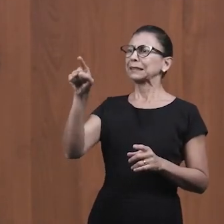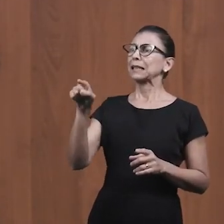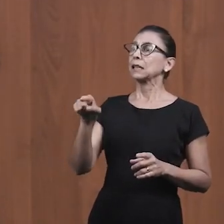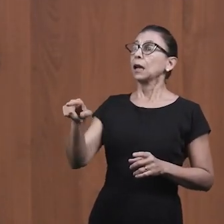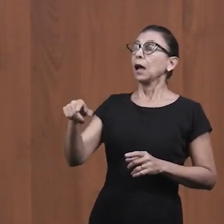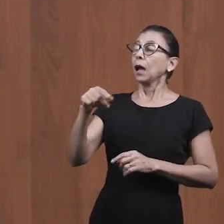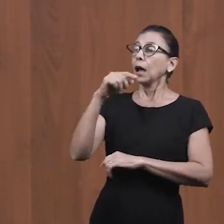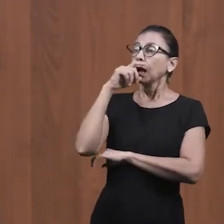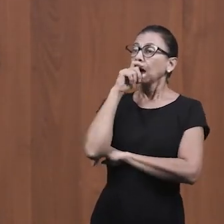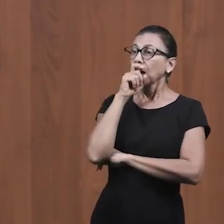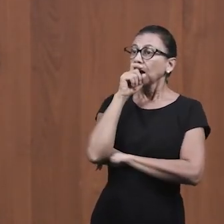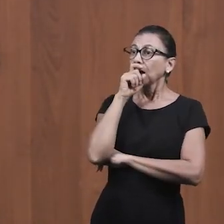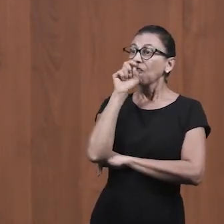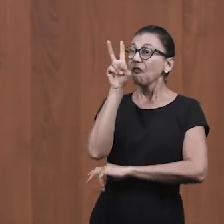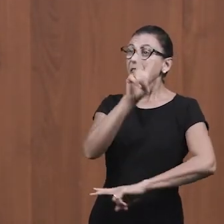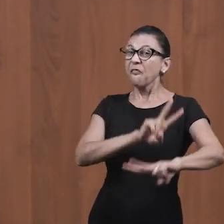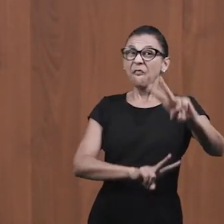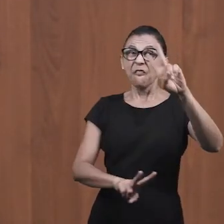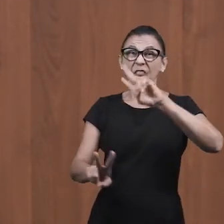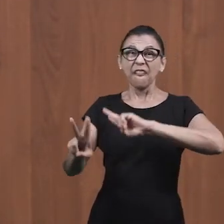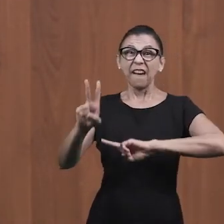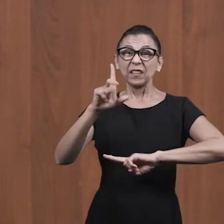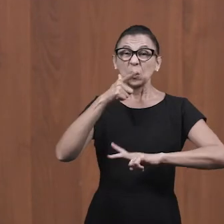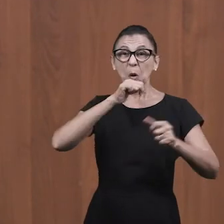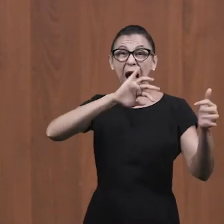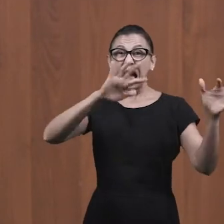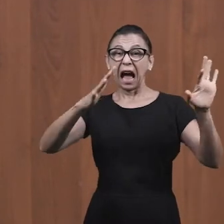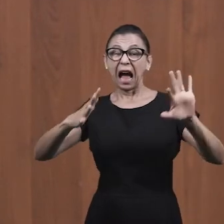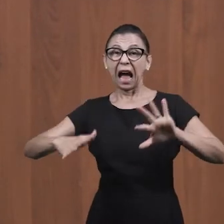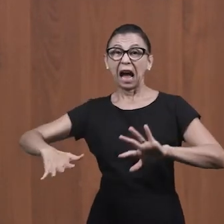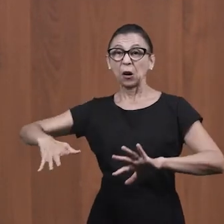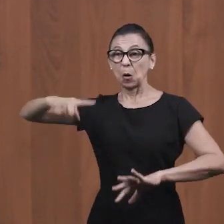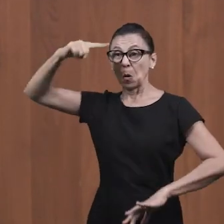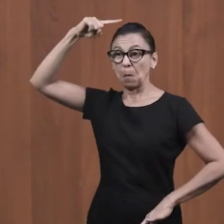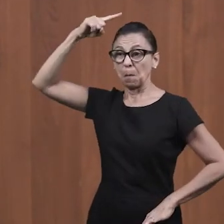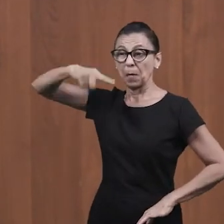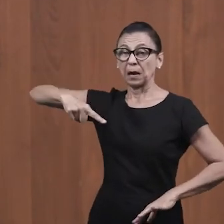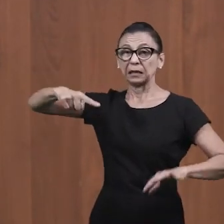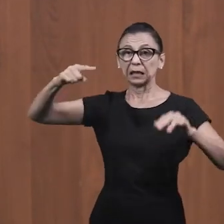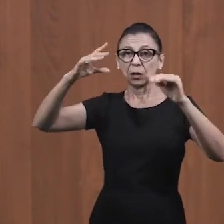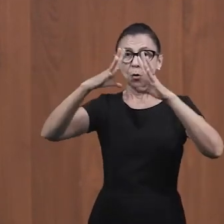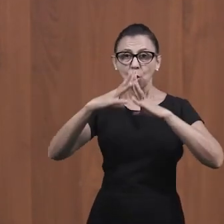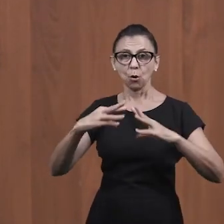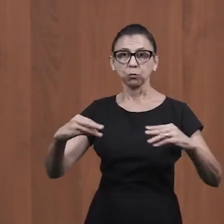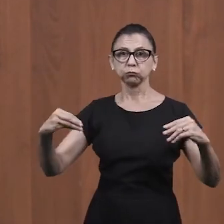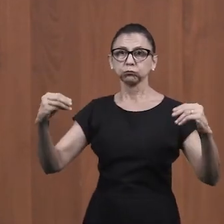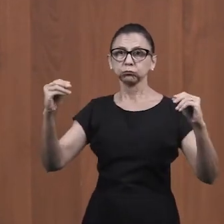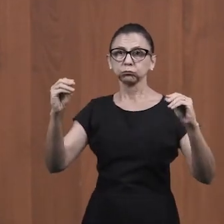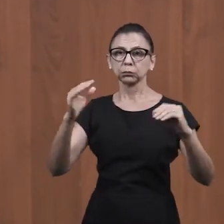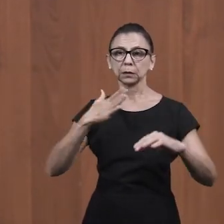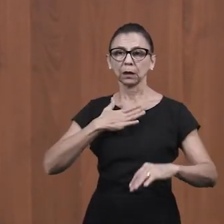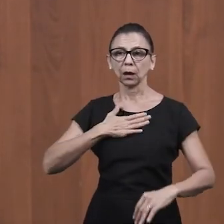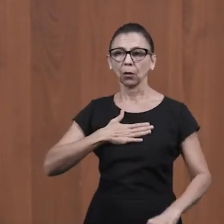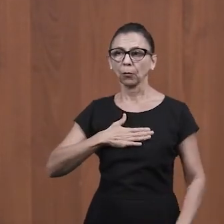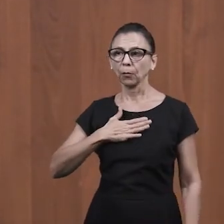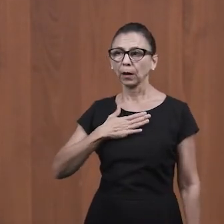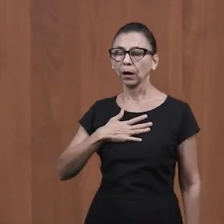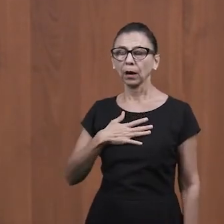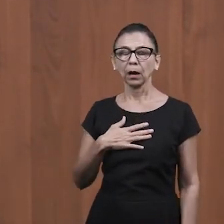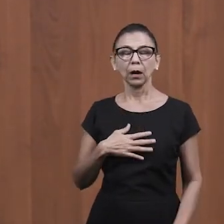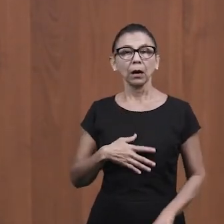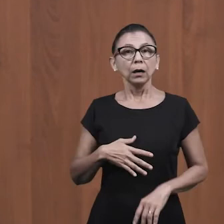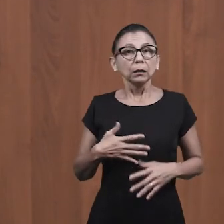est celui qui même les vents et la tempête, il commande et il les obéissent ?» Regardez